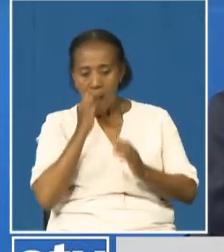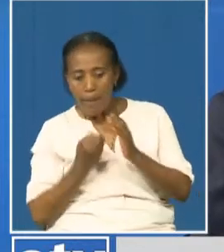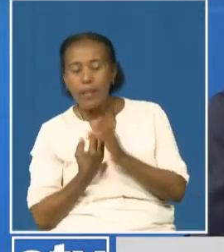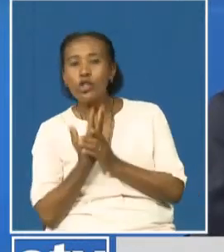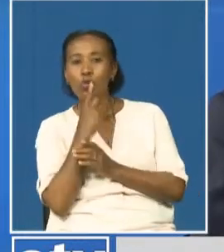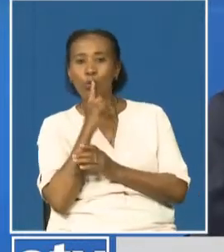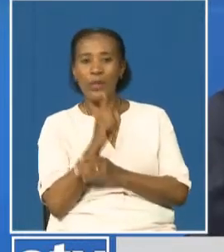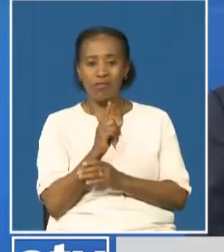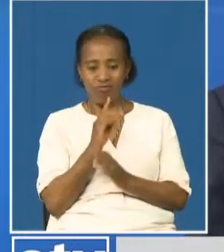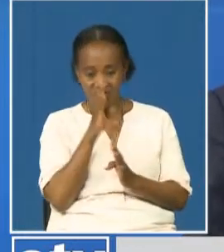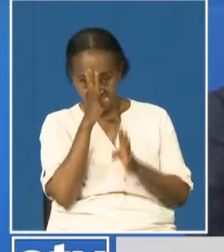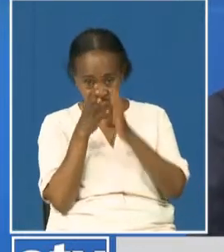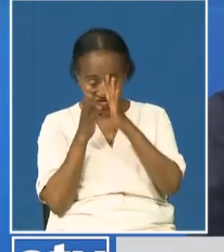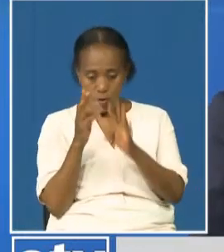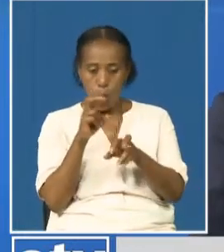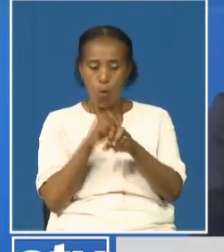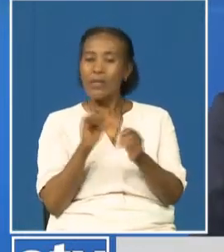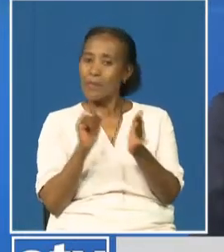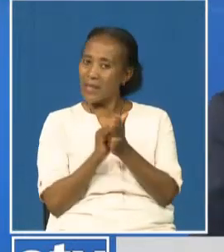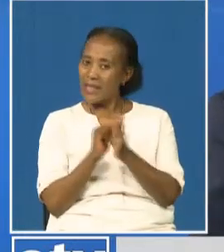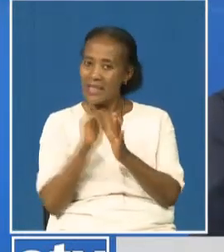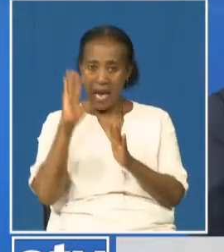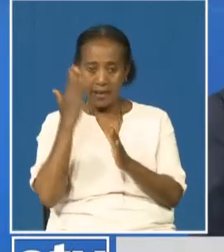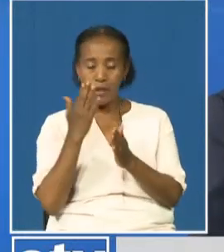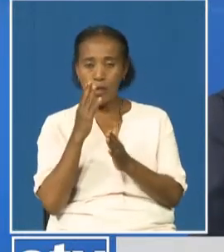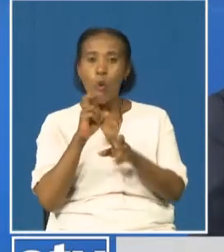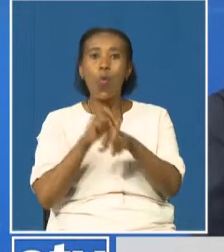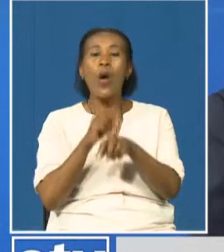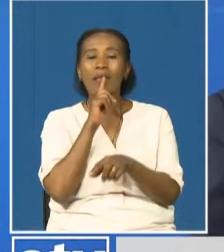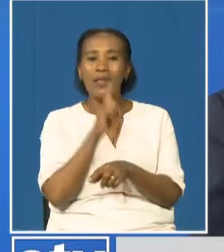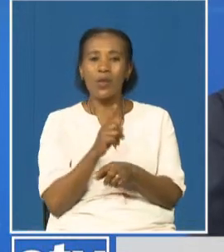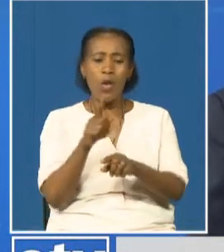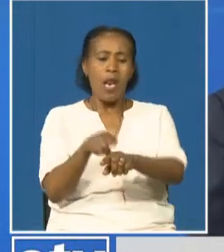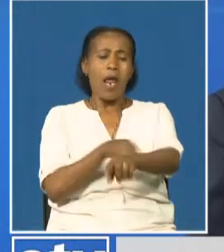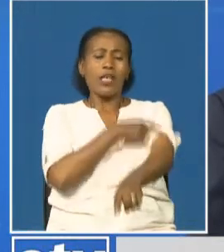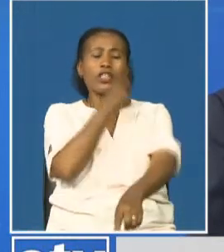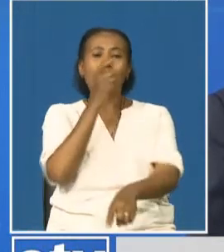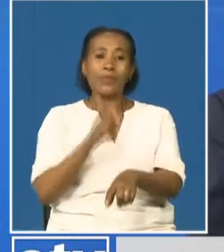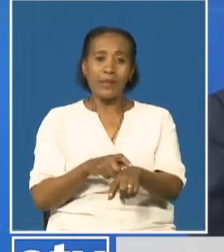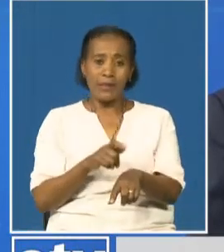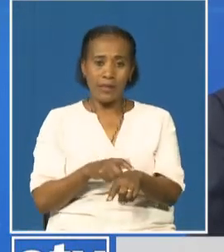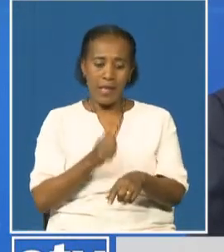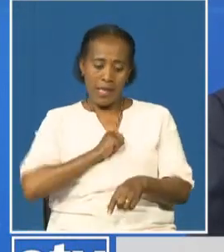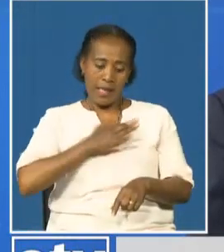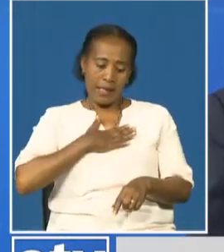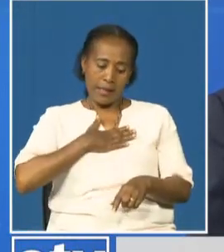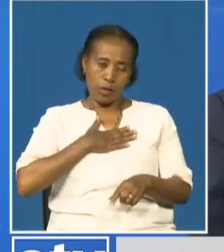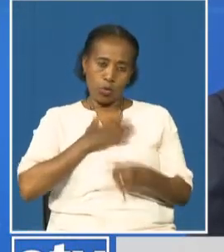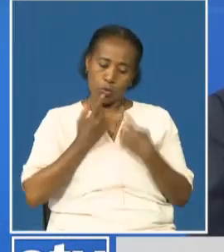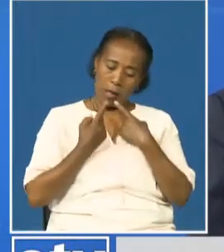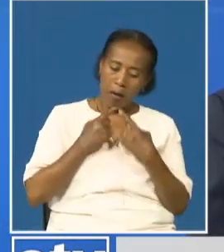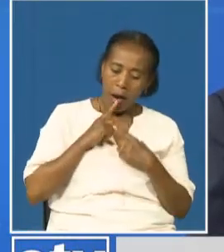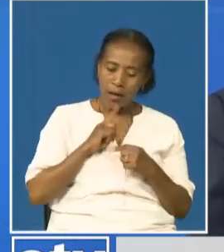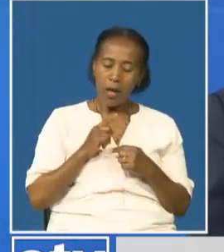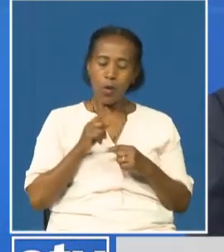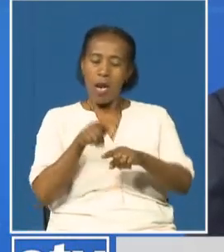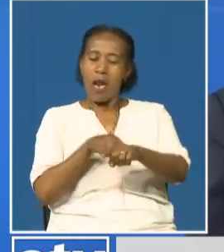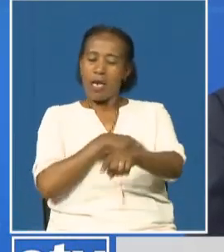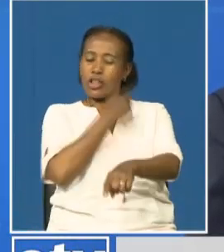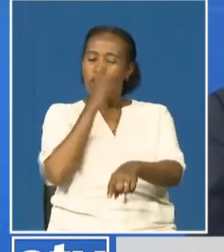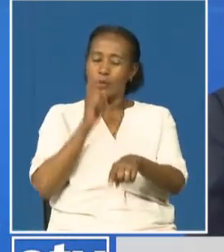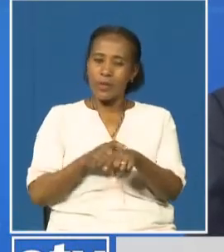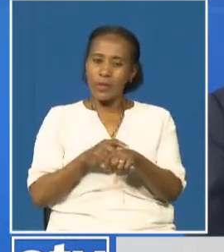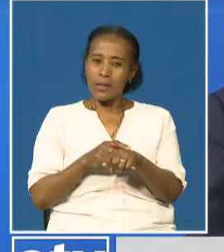ያመነጩበት ወቅት በእንደዚህ አይነት ወቅት ነው። ምክንያቱም ለረጅም ጊዜ ከራሳቸው ጋር ይነጋገራሉ፣ ለረጅም